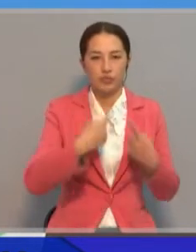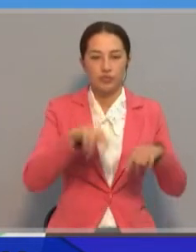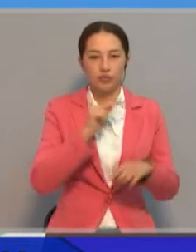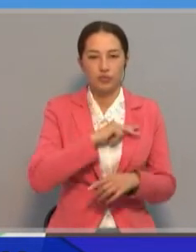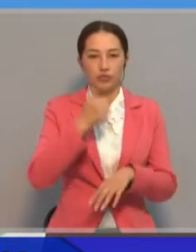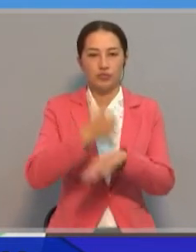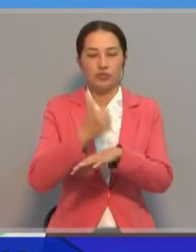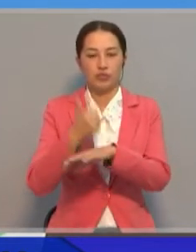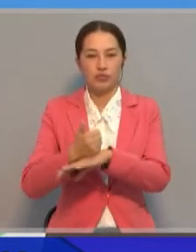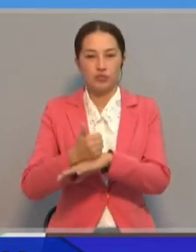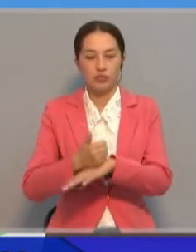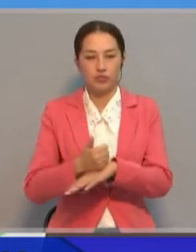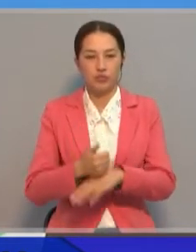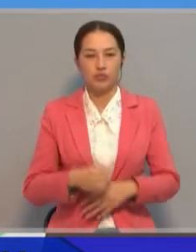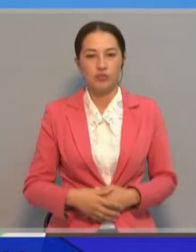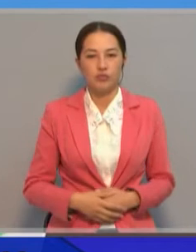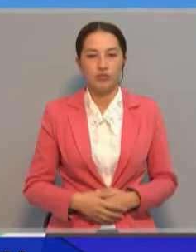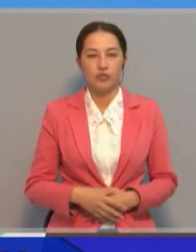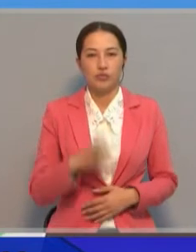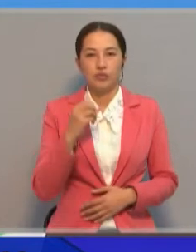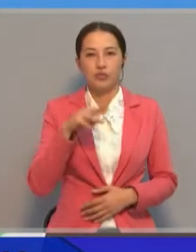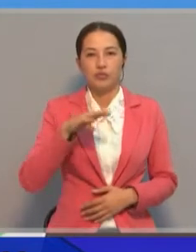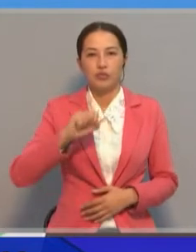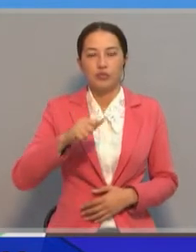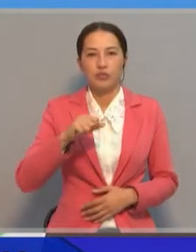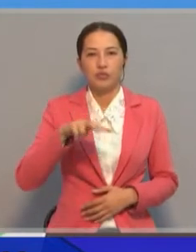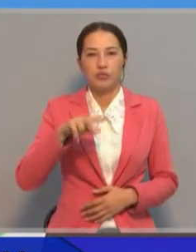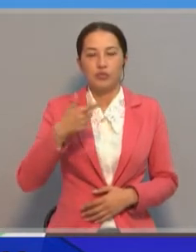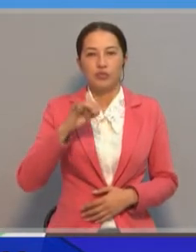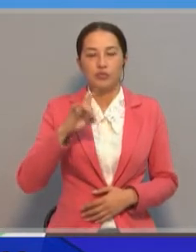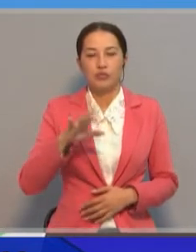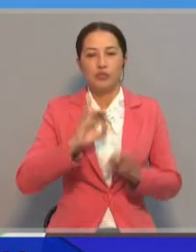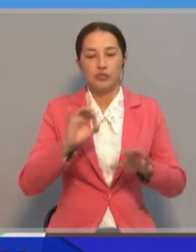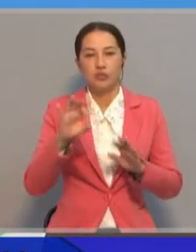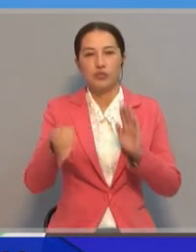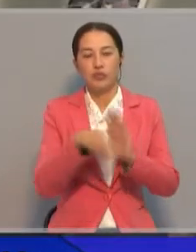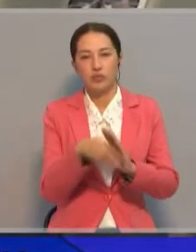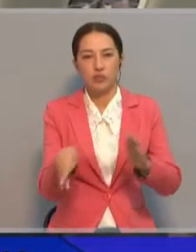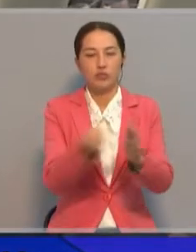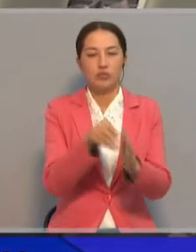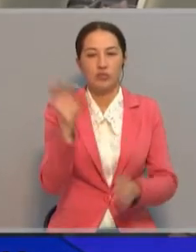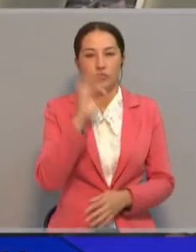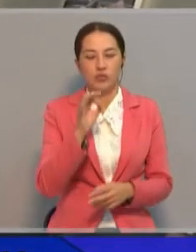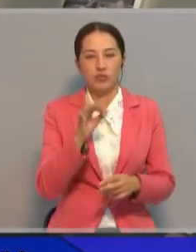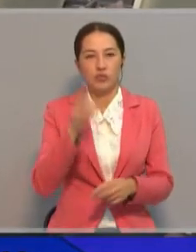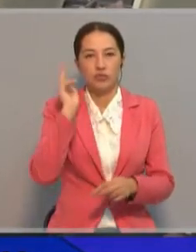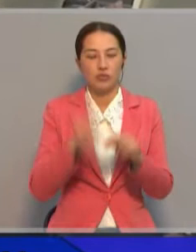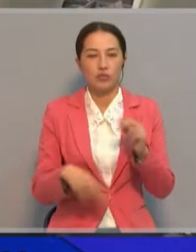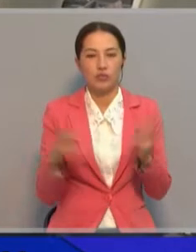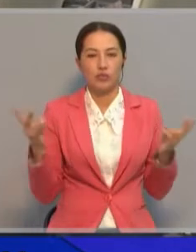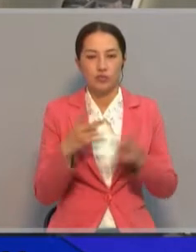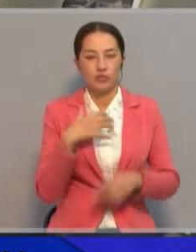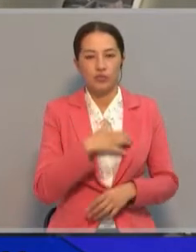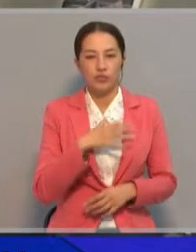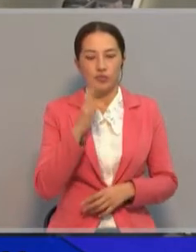органдардың басшылары болып табылады. Сонда Талғар Серікбаев пара алу, беру фактісінің жолын кесуге ықпал еткен азаматтарға